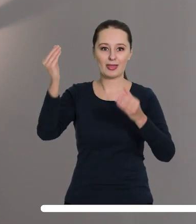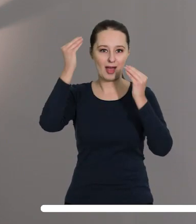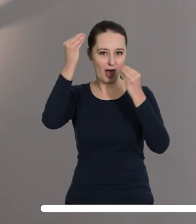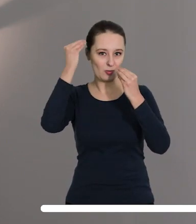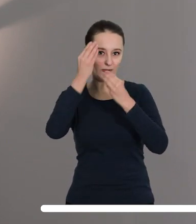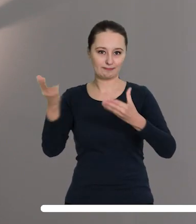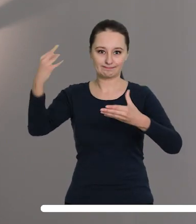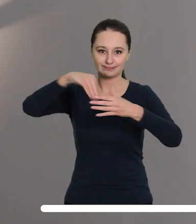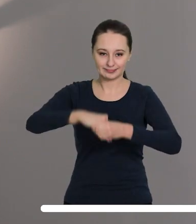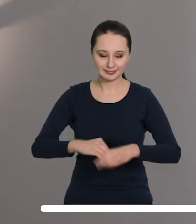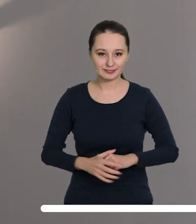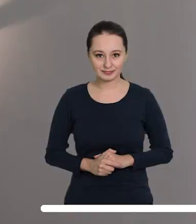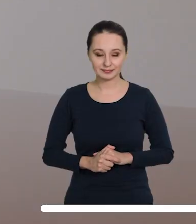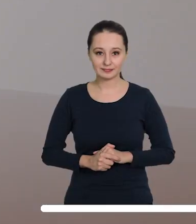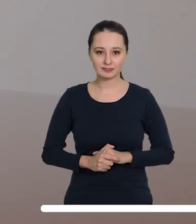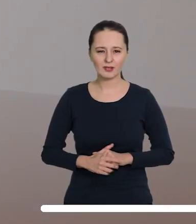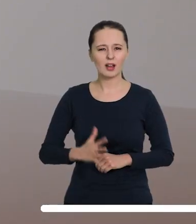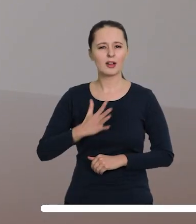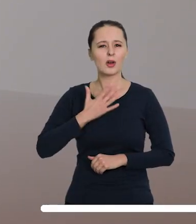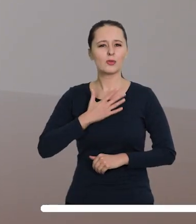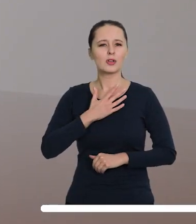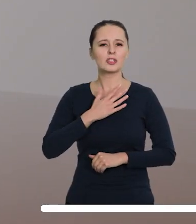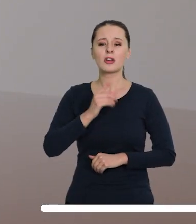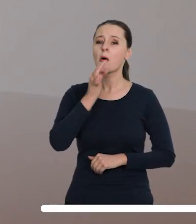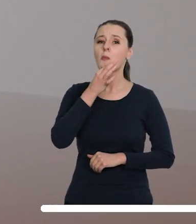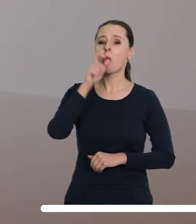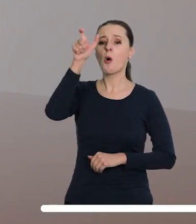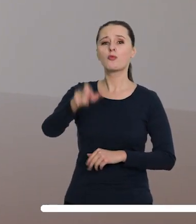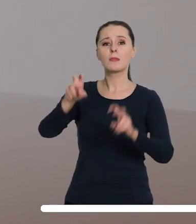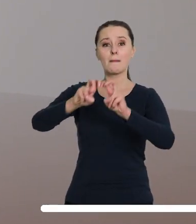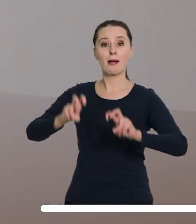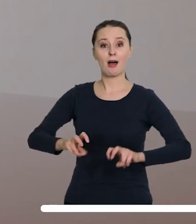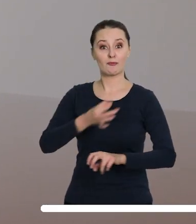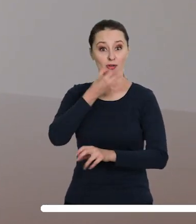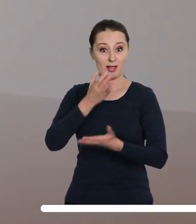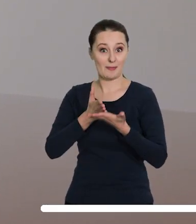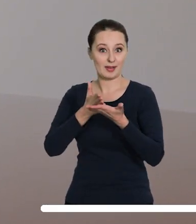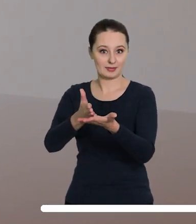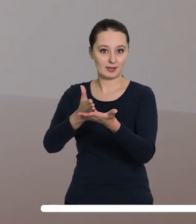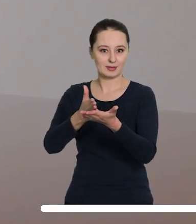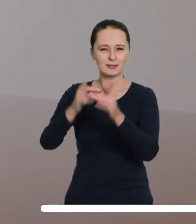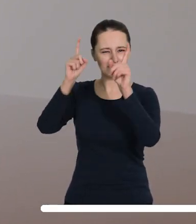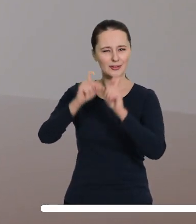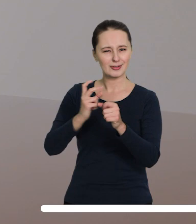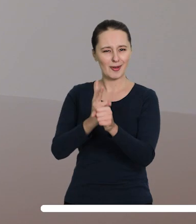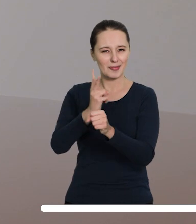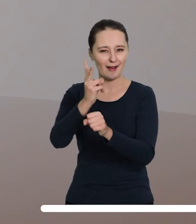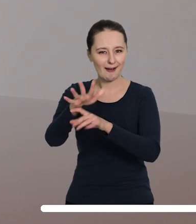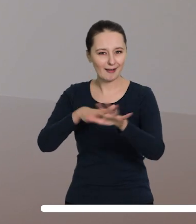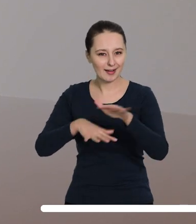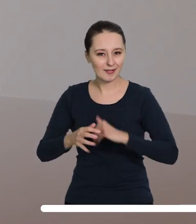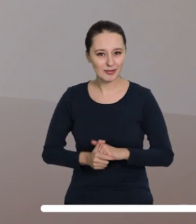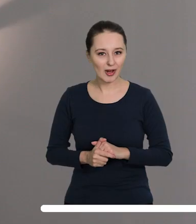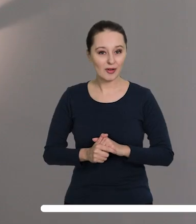być częścią świata nauki. Można ulec złudzeniu, że z tym zadaniem radzą sobie lepiej badacze, którzy dopiero